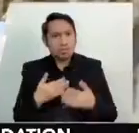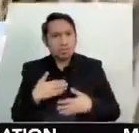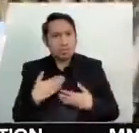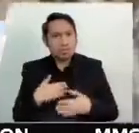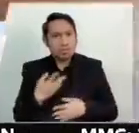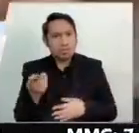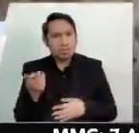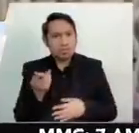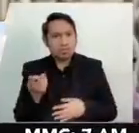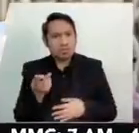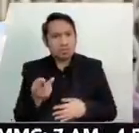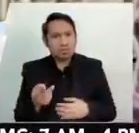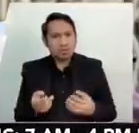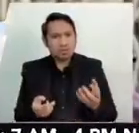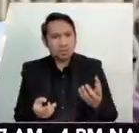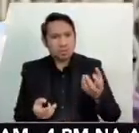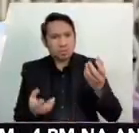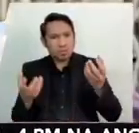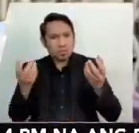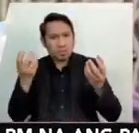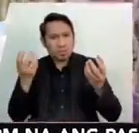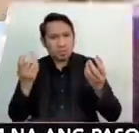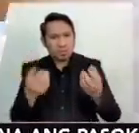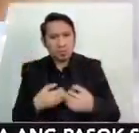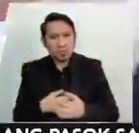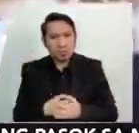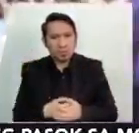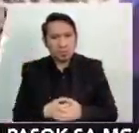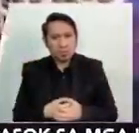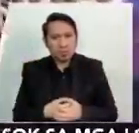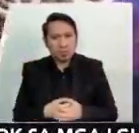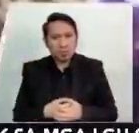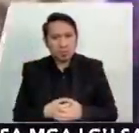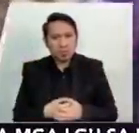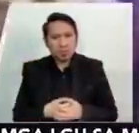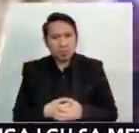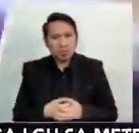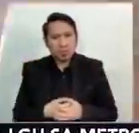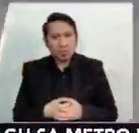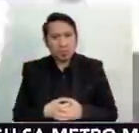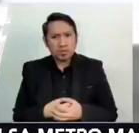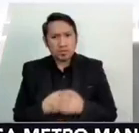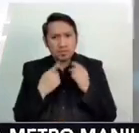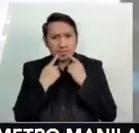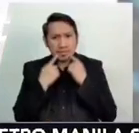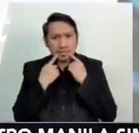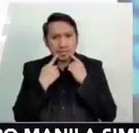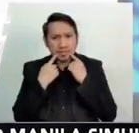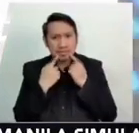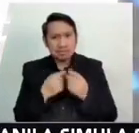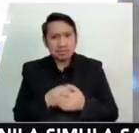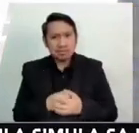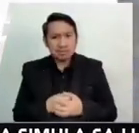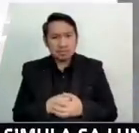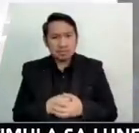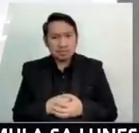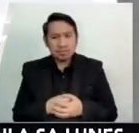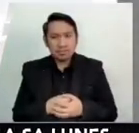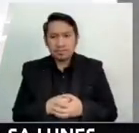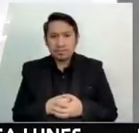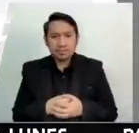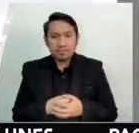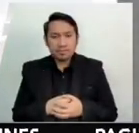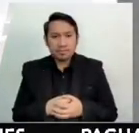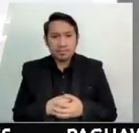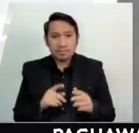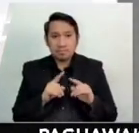sa Barangay Maligo, Polomolok, South Cotabato. Smile, baby! Smile! Pero hindi ang maraming netizen